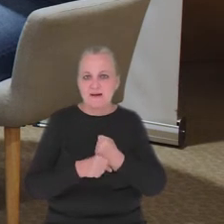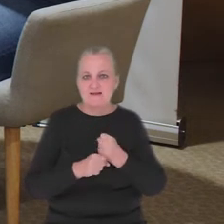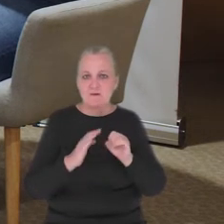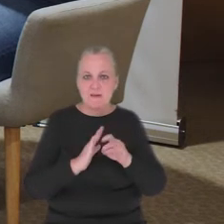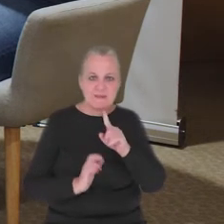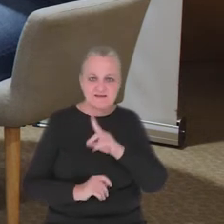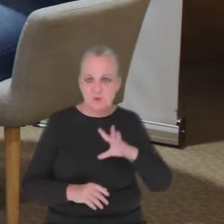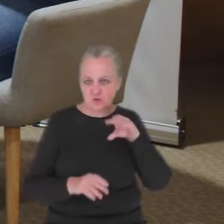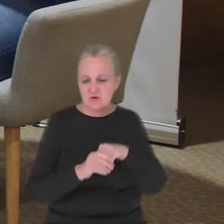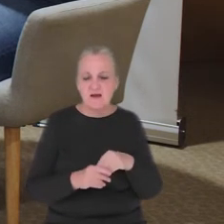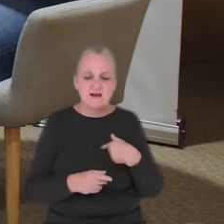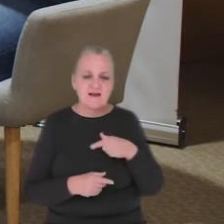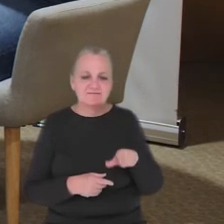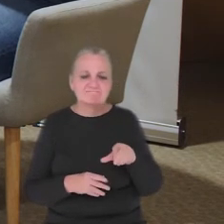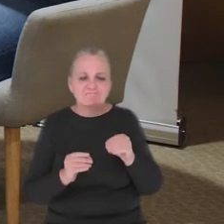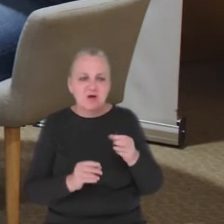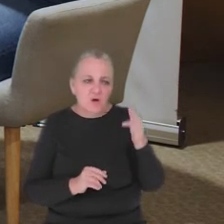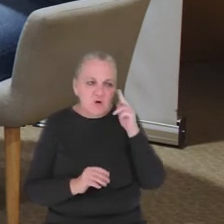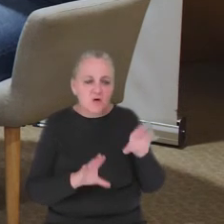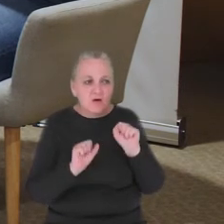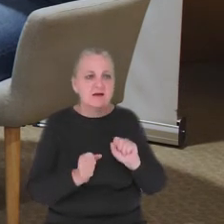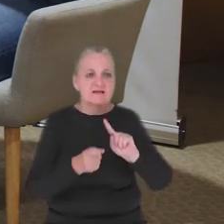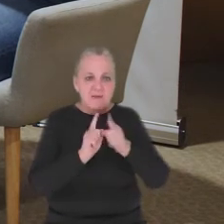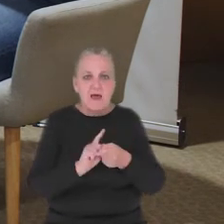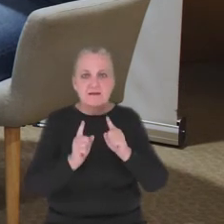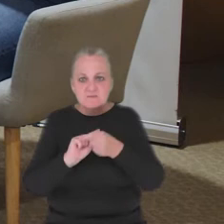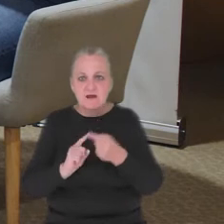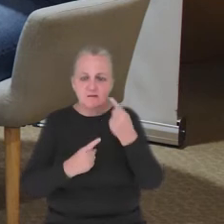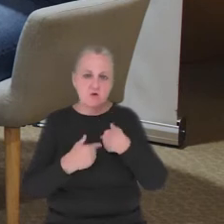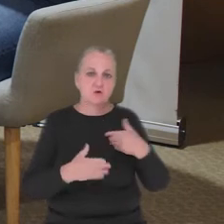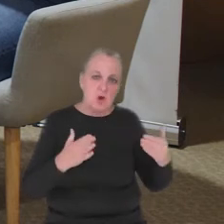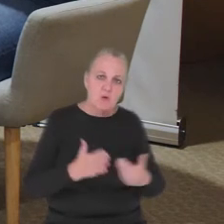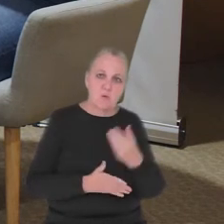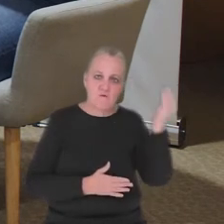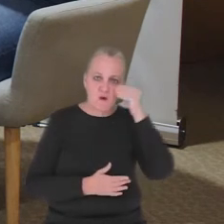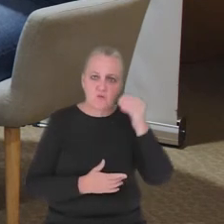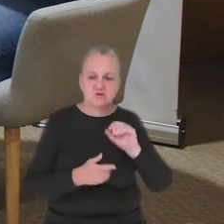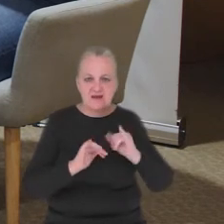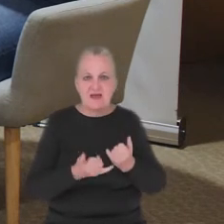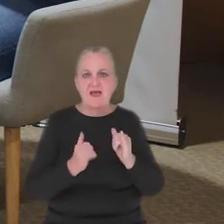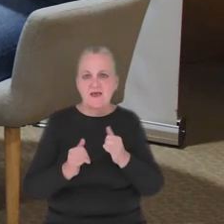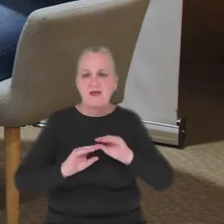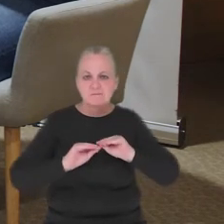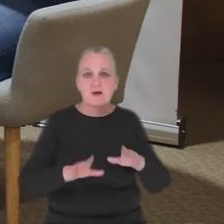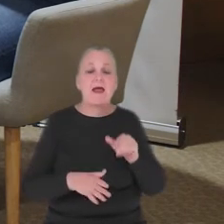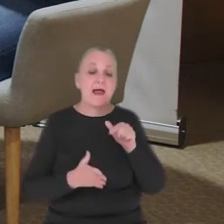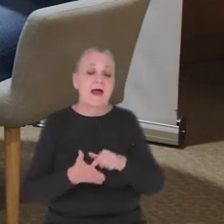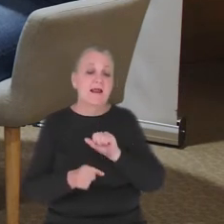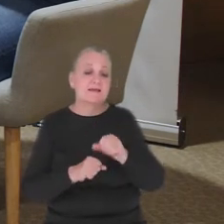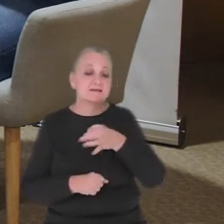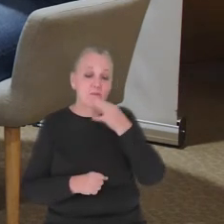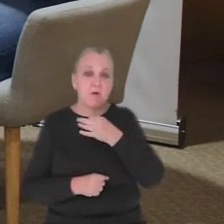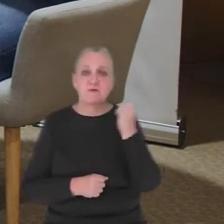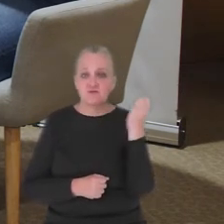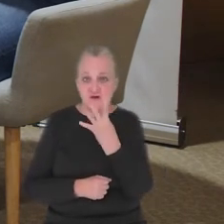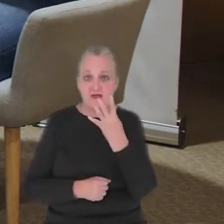kiedy zaczynam je rozumieć, pojawia się nowa zmiana algorytmu i znowu nic nie rozumiem, muszę zaczynać z początku. Ale no, jest korekta, są 4 korektorki,